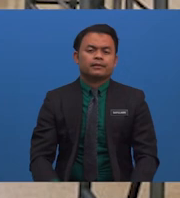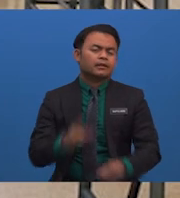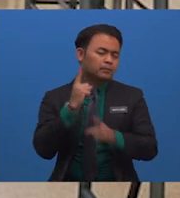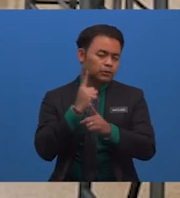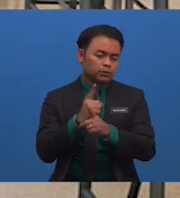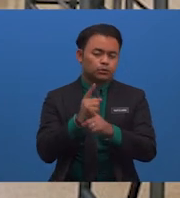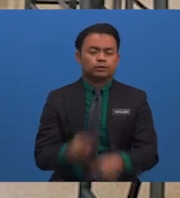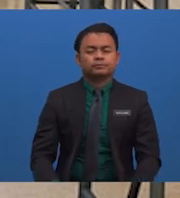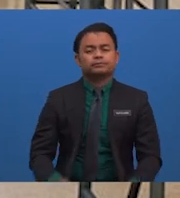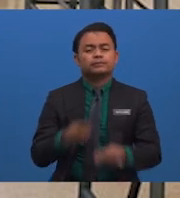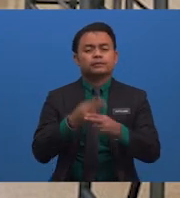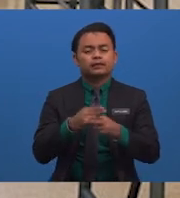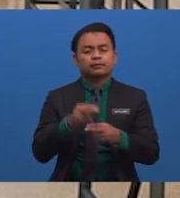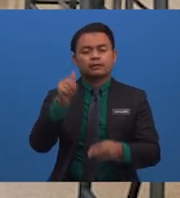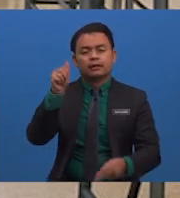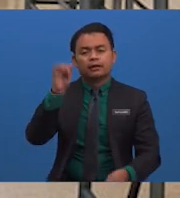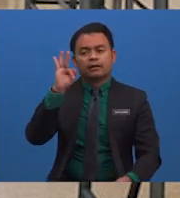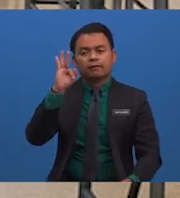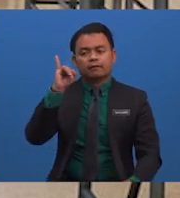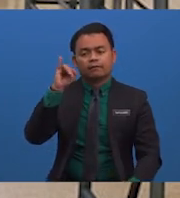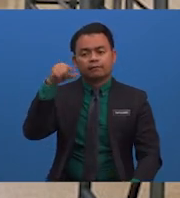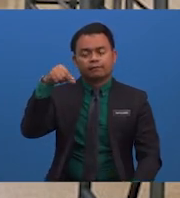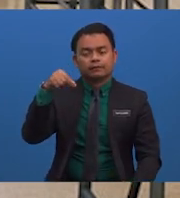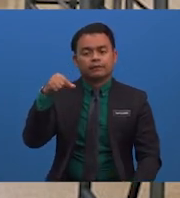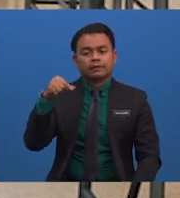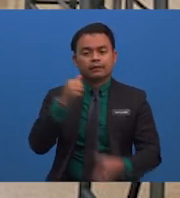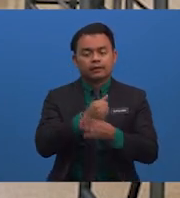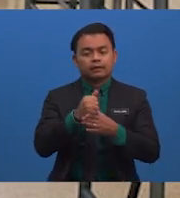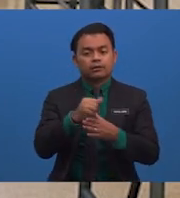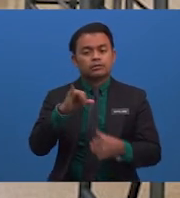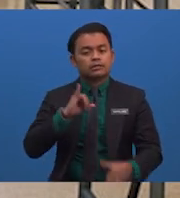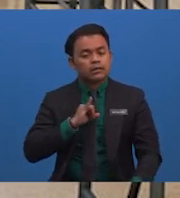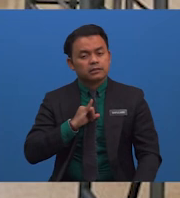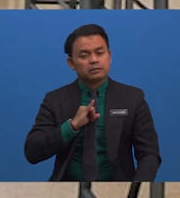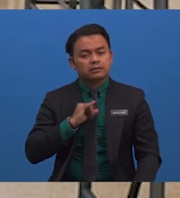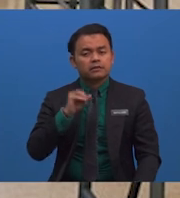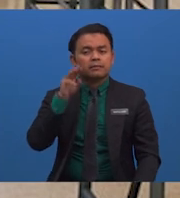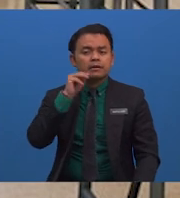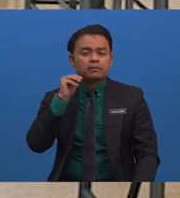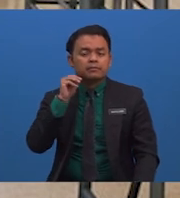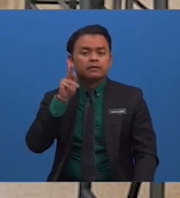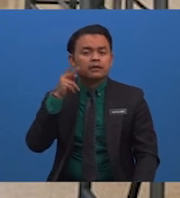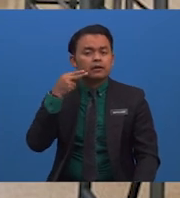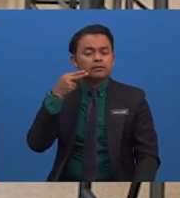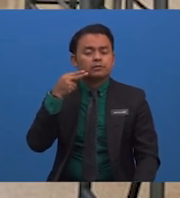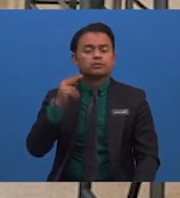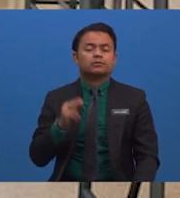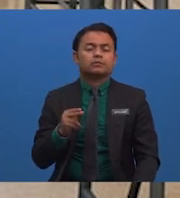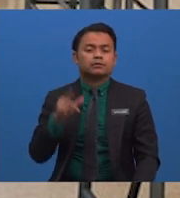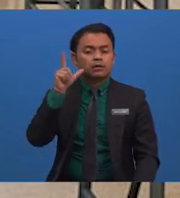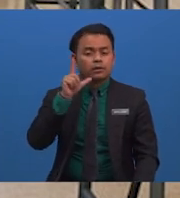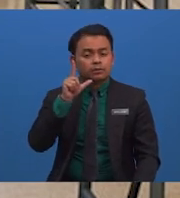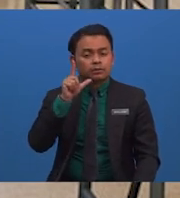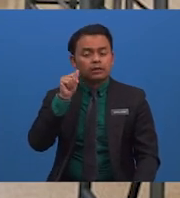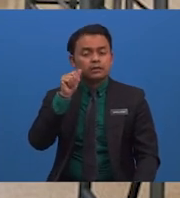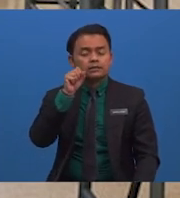Sebenarnya, nama Afiq atau saya, Mei Mei, Kahul, Laura, Ashraf dan